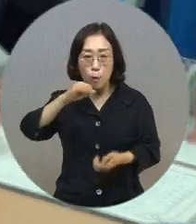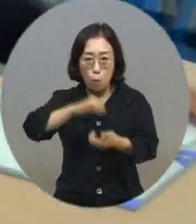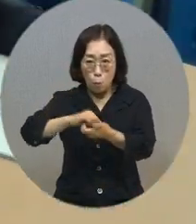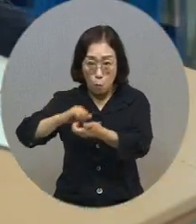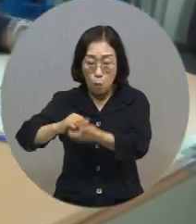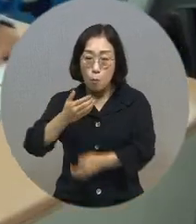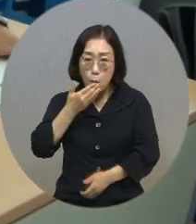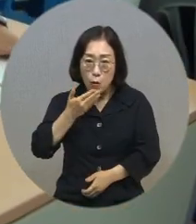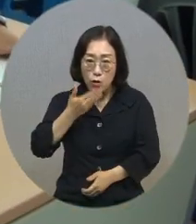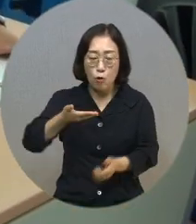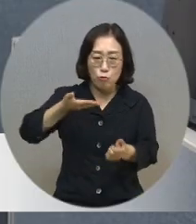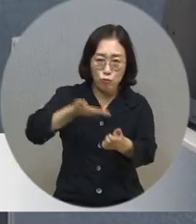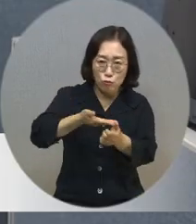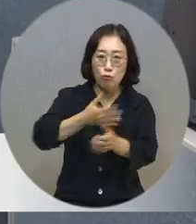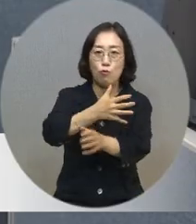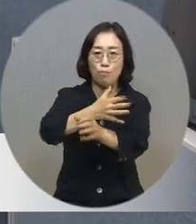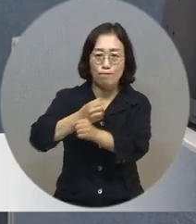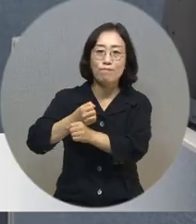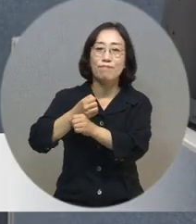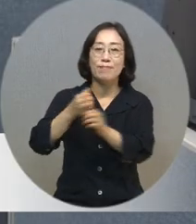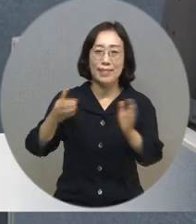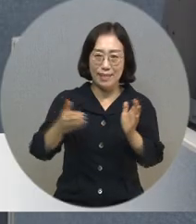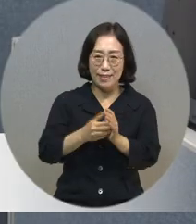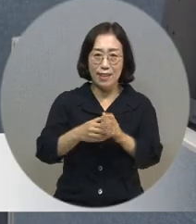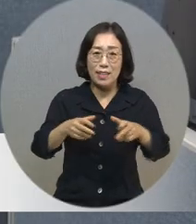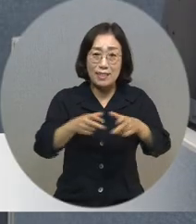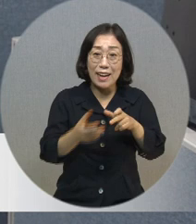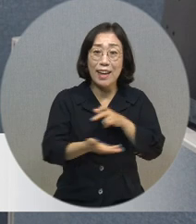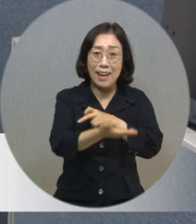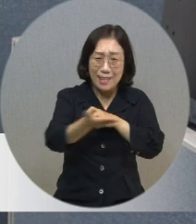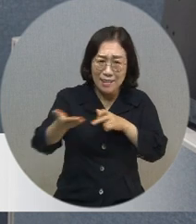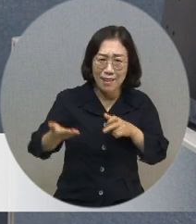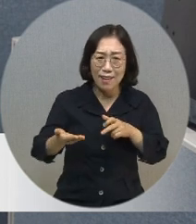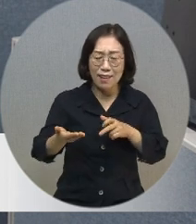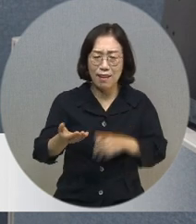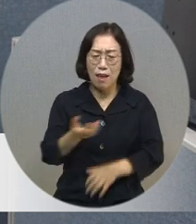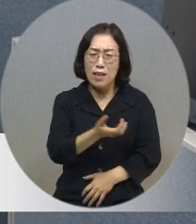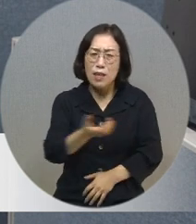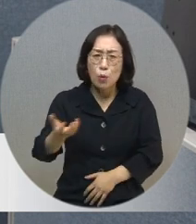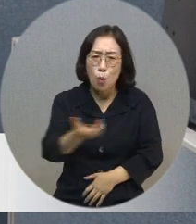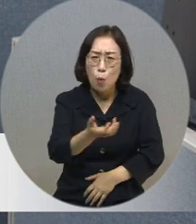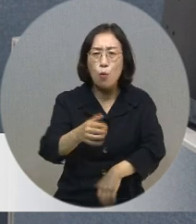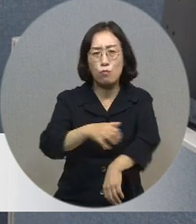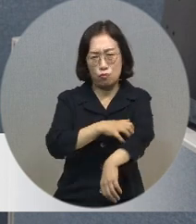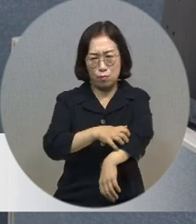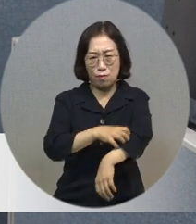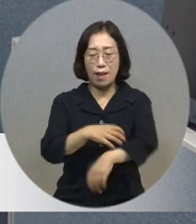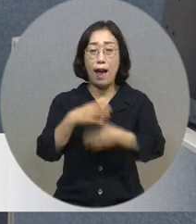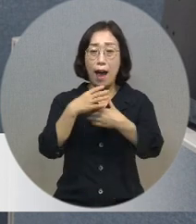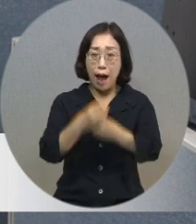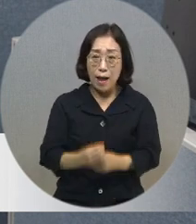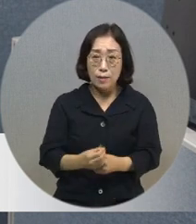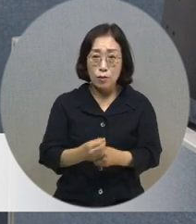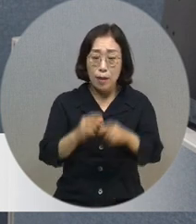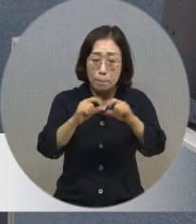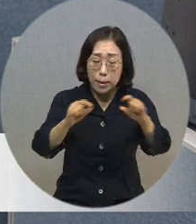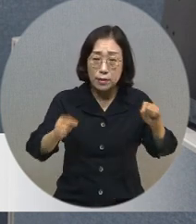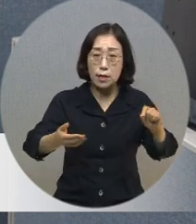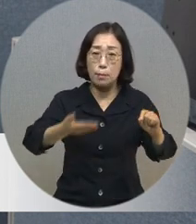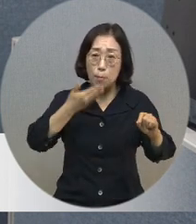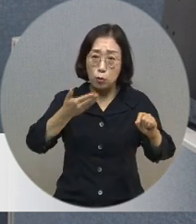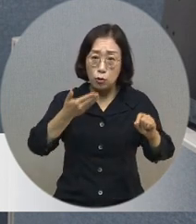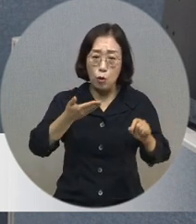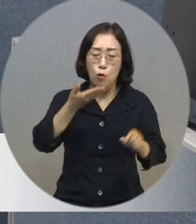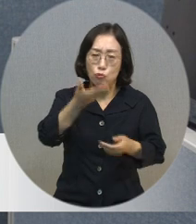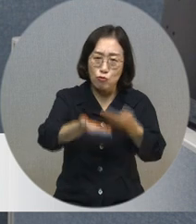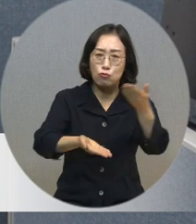먹걸리 제공을 약속했습니다 장애인들에게 이거리가 불편한 장애인들에게 안전한 먹걸리 문화를 제공하는게 저의